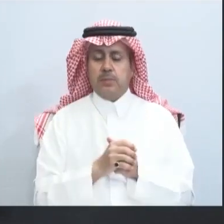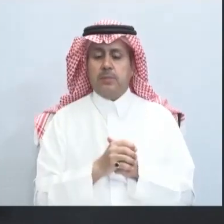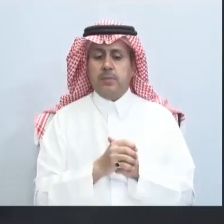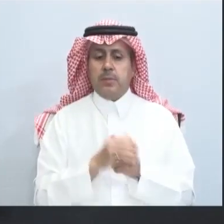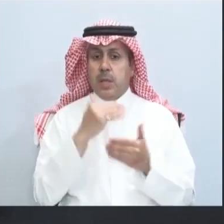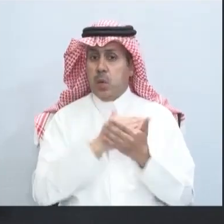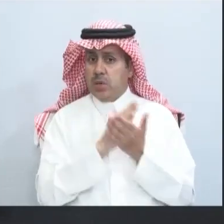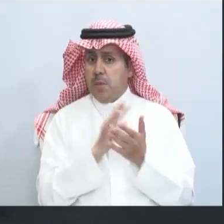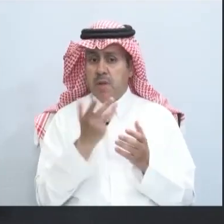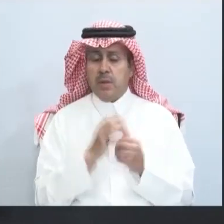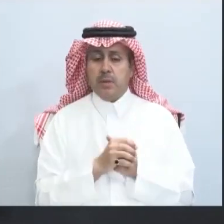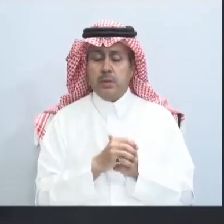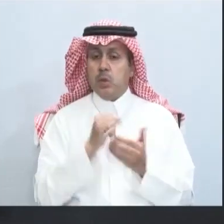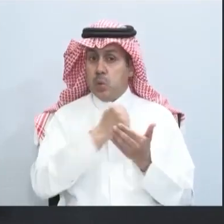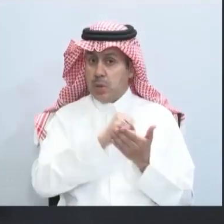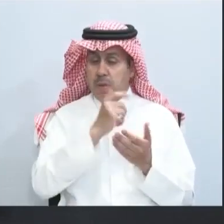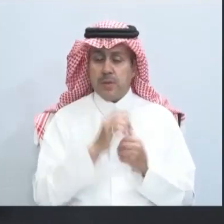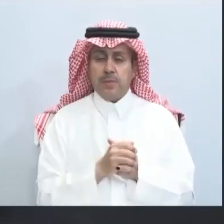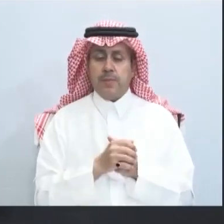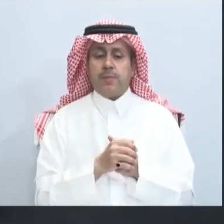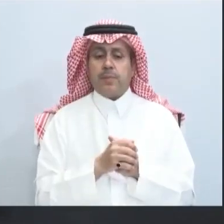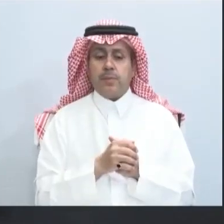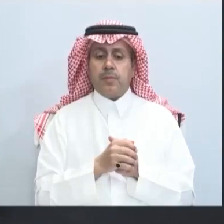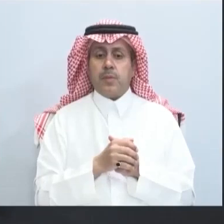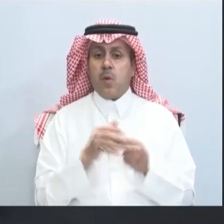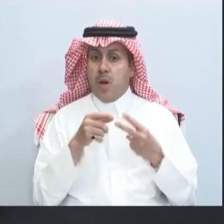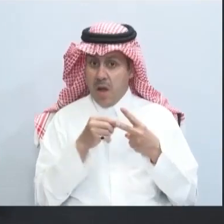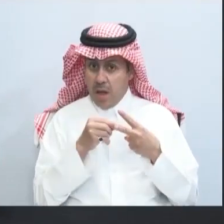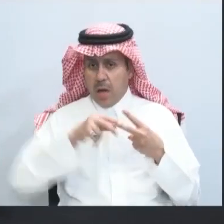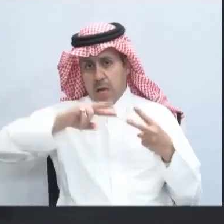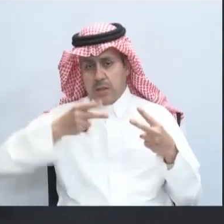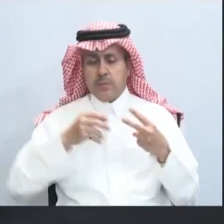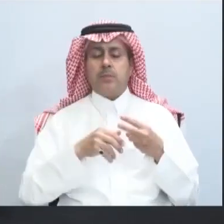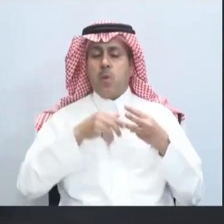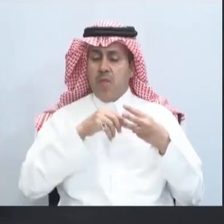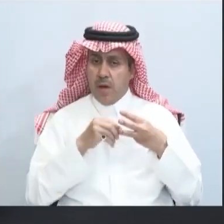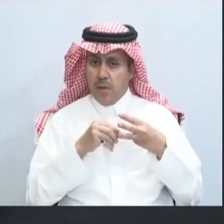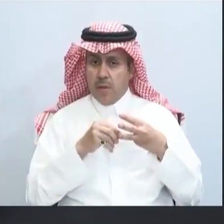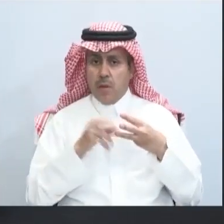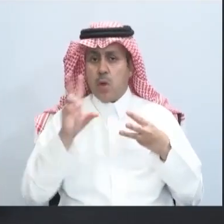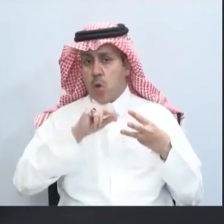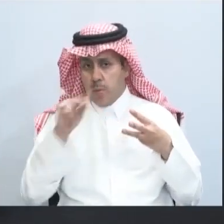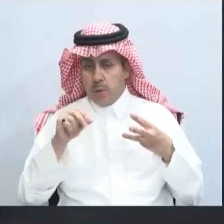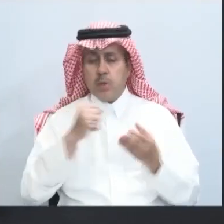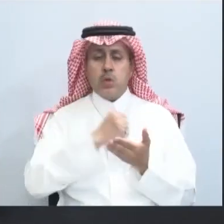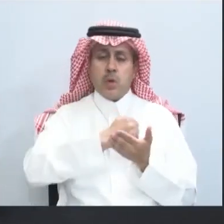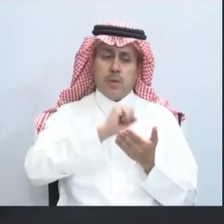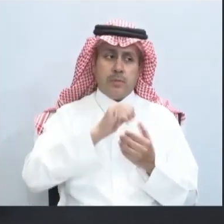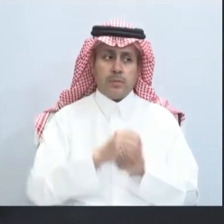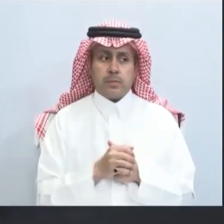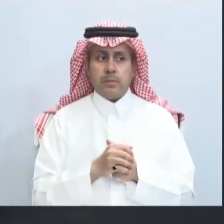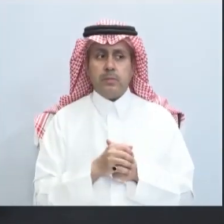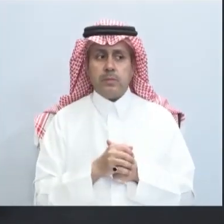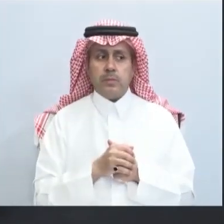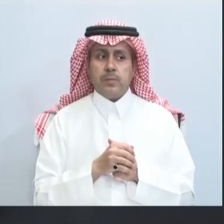ينسخ ماذا ويبقى ماذا والامر الاخر عكس الاول والامر الثالث كلاهما ينسخ ما هما